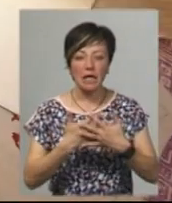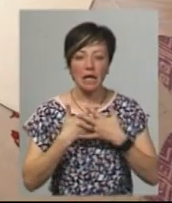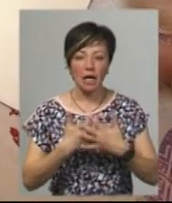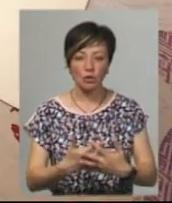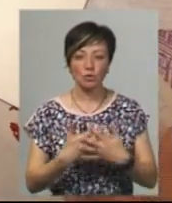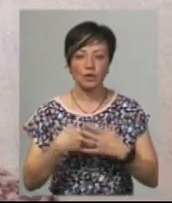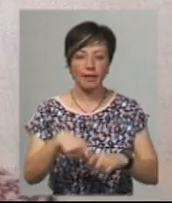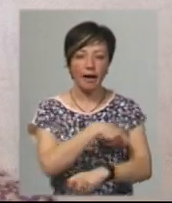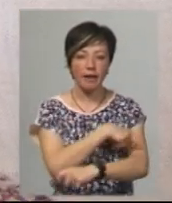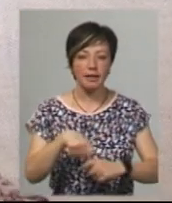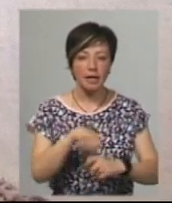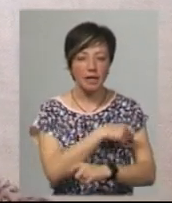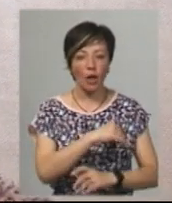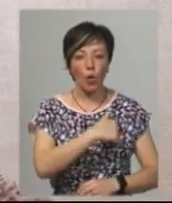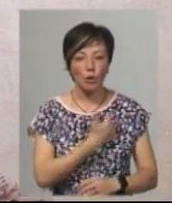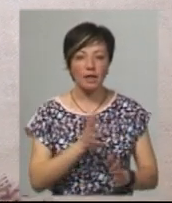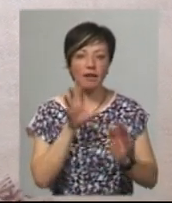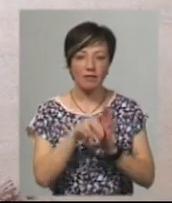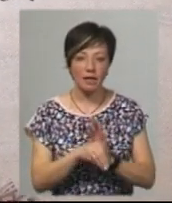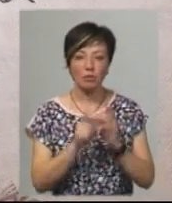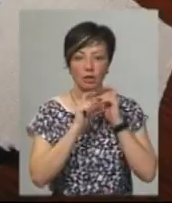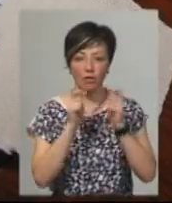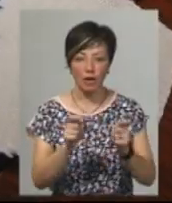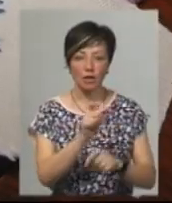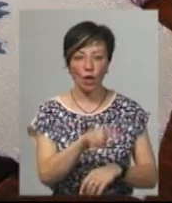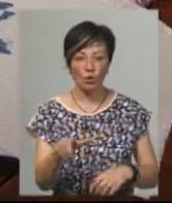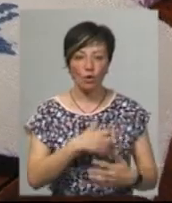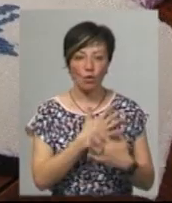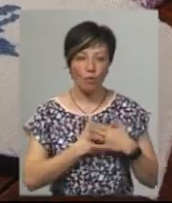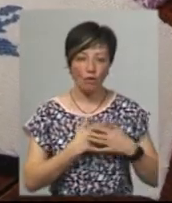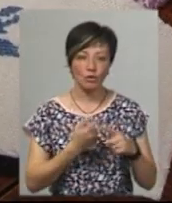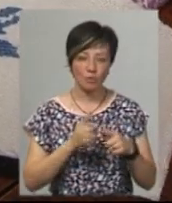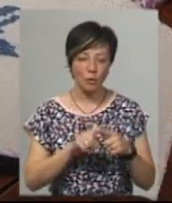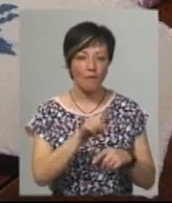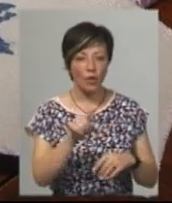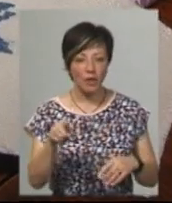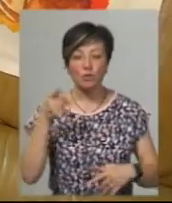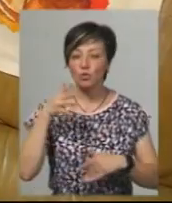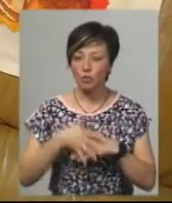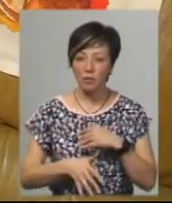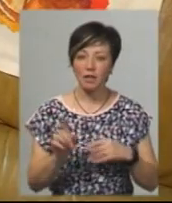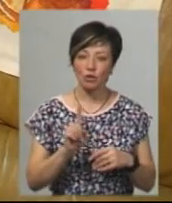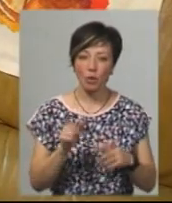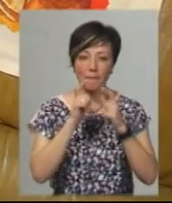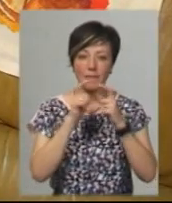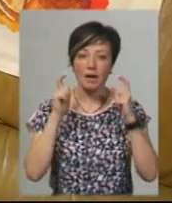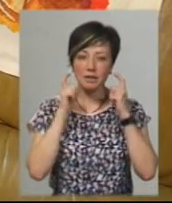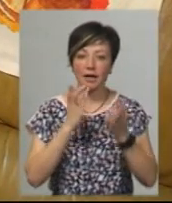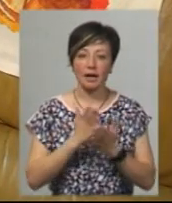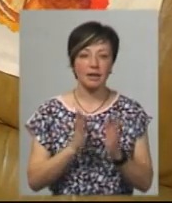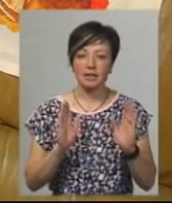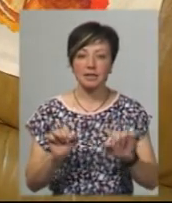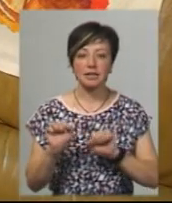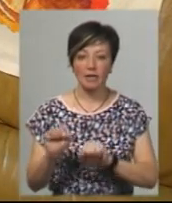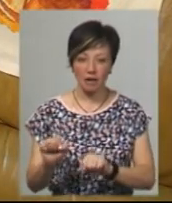тканина. Я хотіла просто внести і подарувати людям любов, і щоб вони зрозуміли, що маска є не